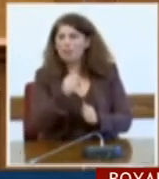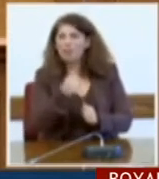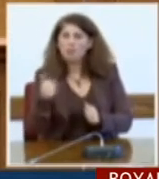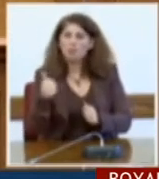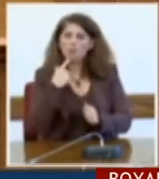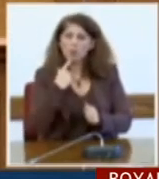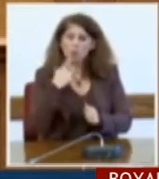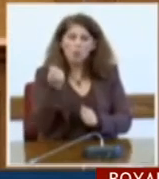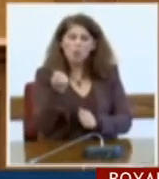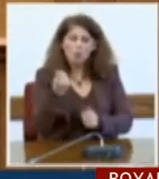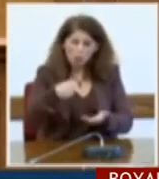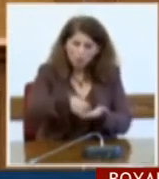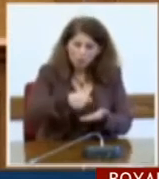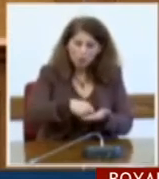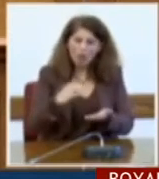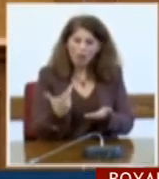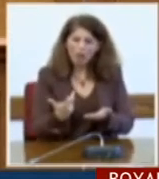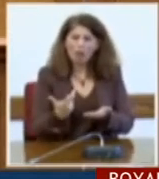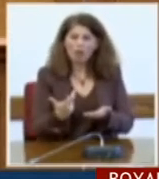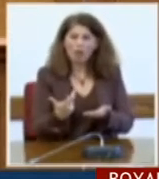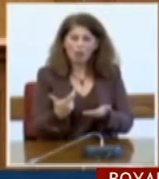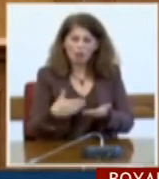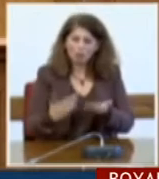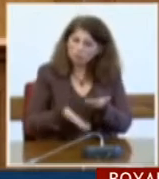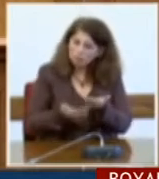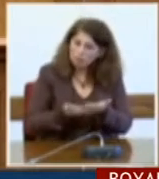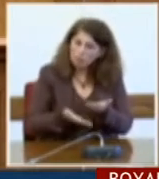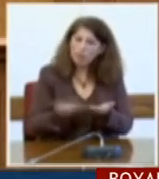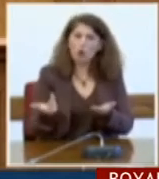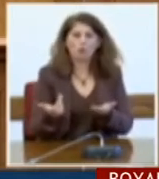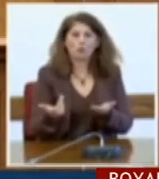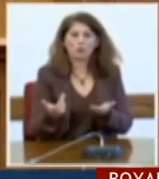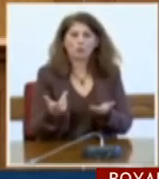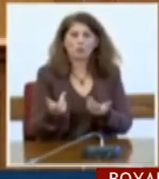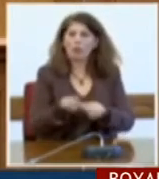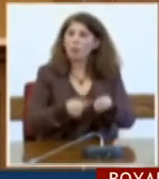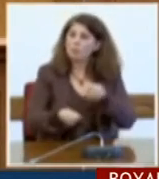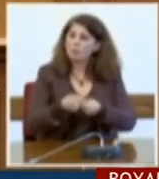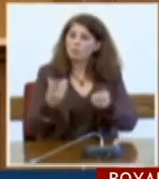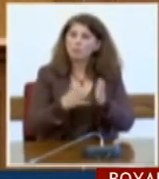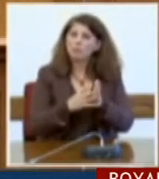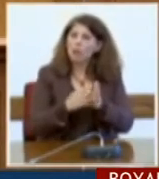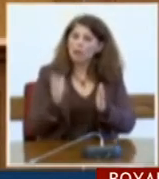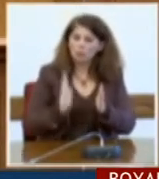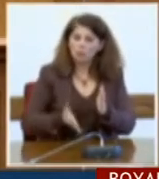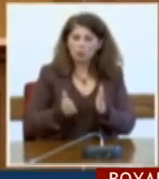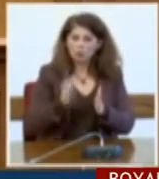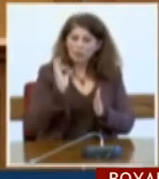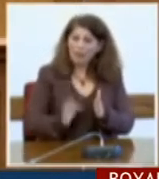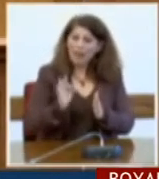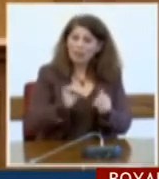νοικοκυριό, αλλά και οι διευκολύνσεις πληρωμών που οι επιχειρήσεις δίνουν, έτσι ώστε η όποια